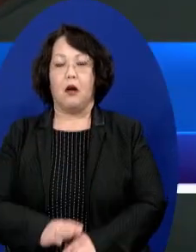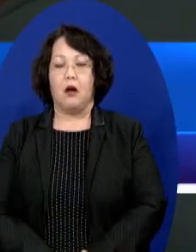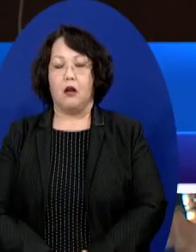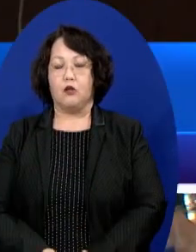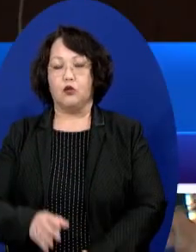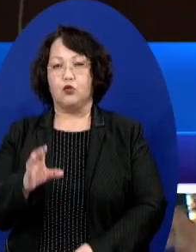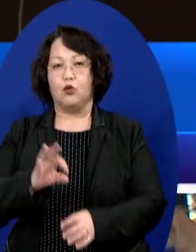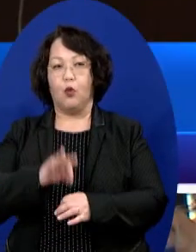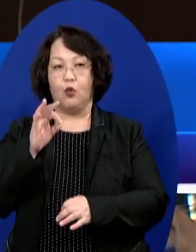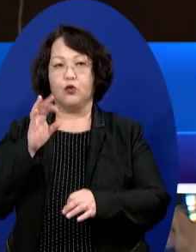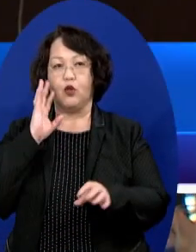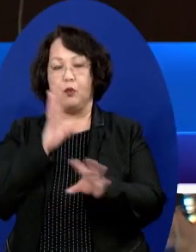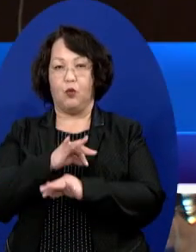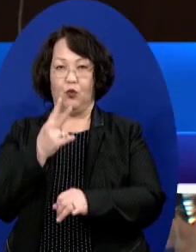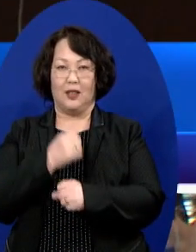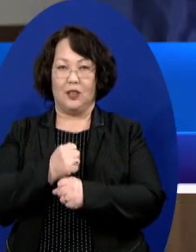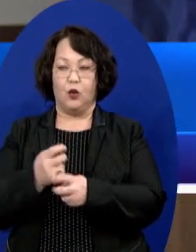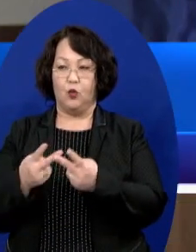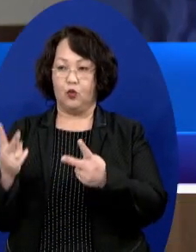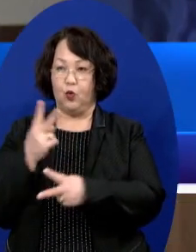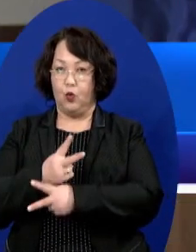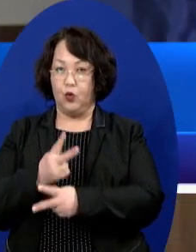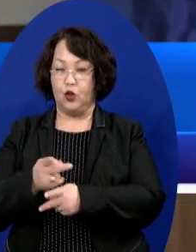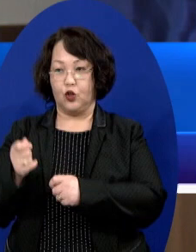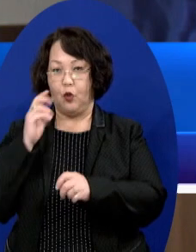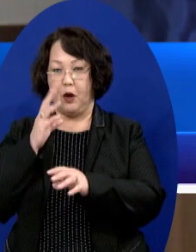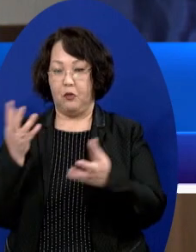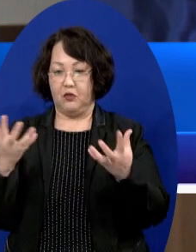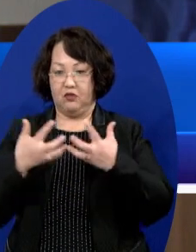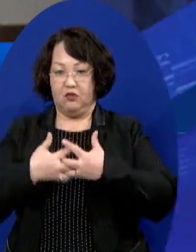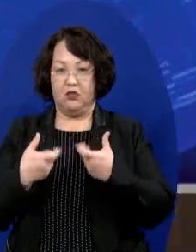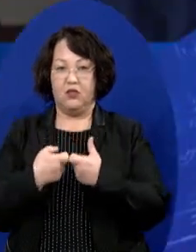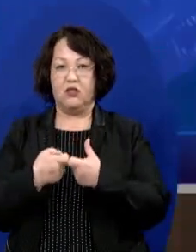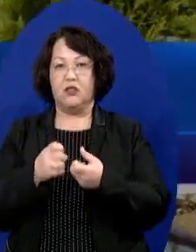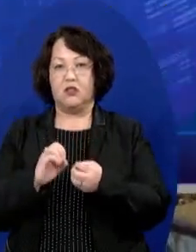Сонгуулийн тогтолцоог үндсэн хуулийн зарчимд нийцүүлэх ёстой гэж зарим улс төрийн намын төлөөлөл хэллээ.